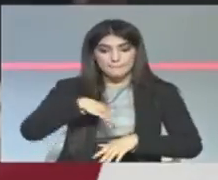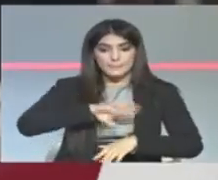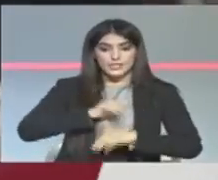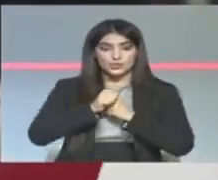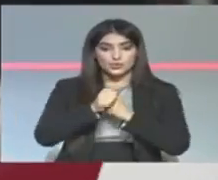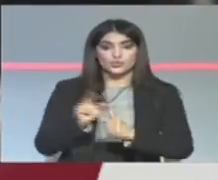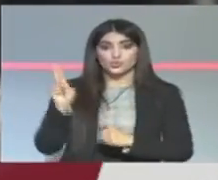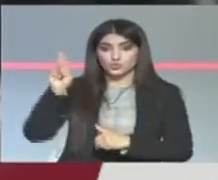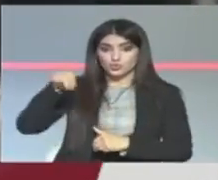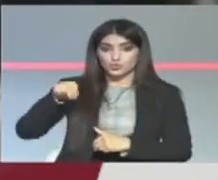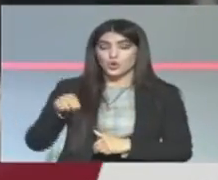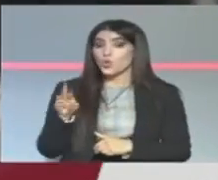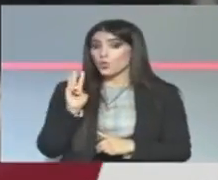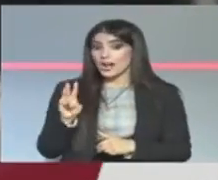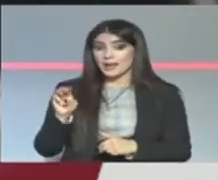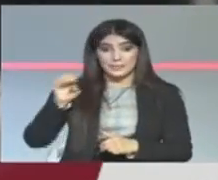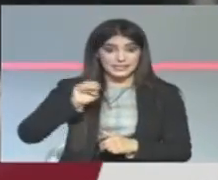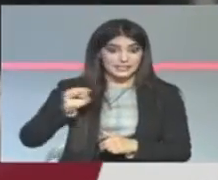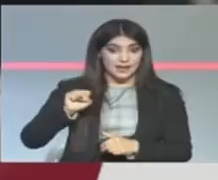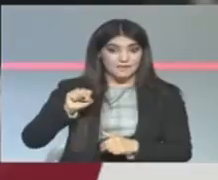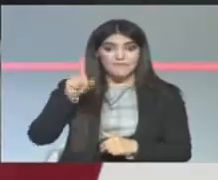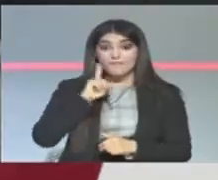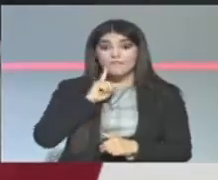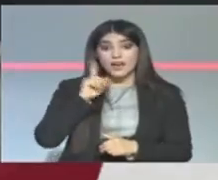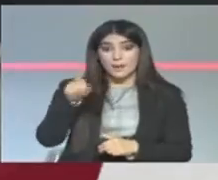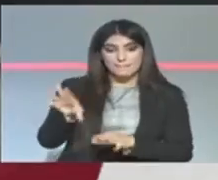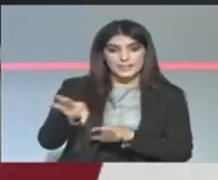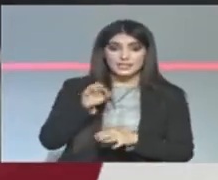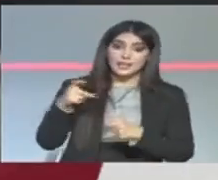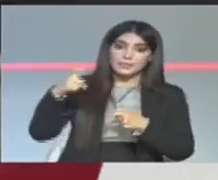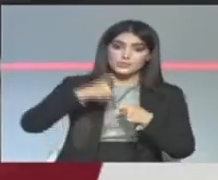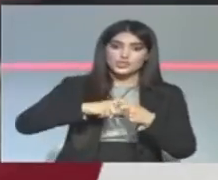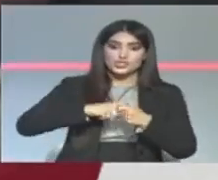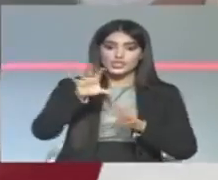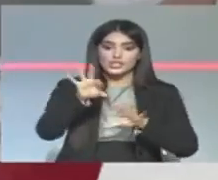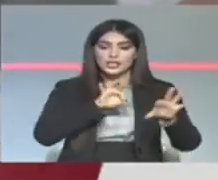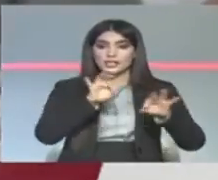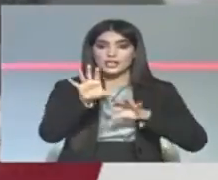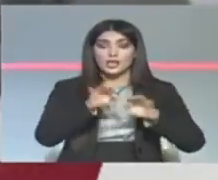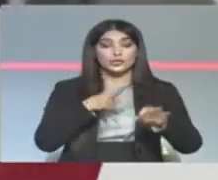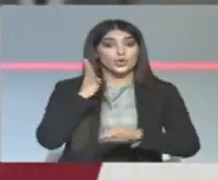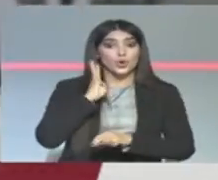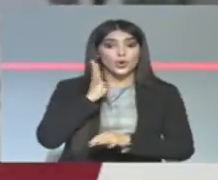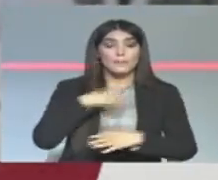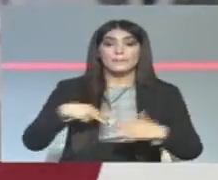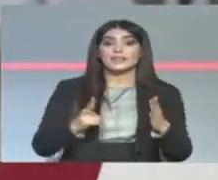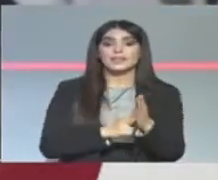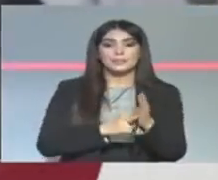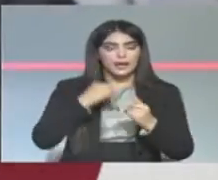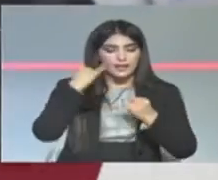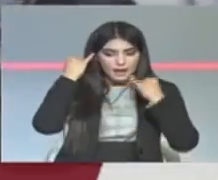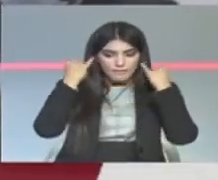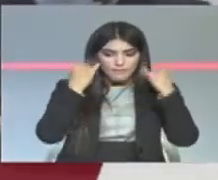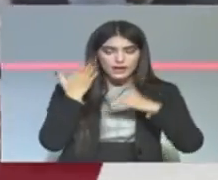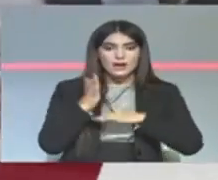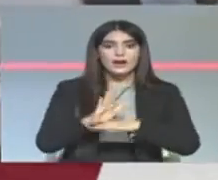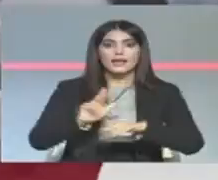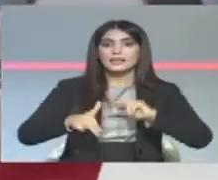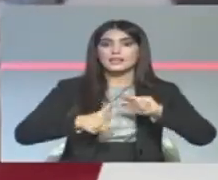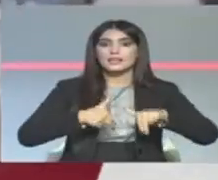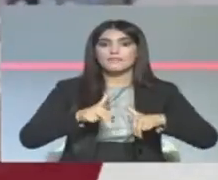الى ليبيا بالانابه ويليامز اختارت المشاركين في المنطقه طبقا ل تصورها اتفاق